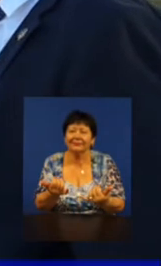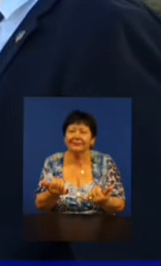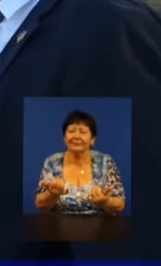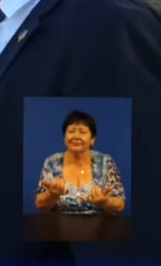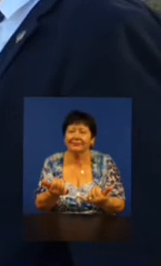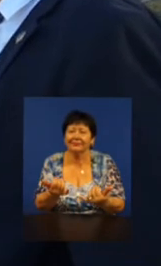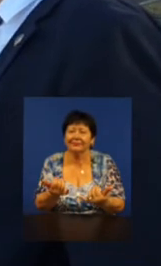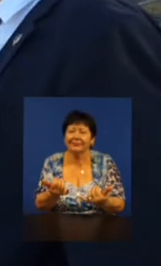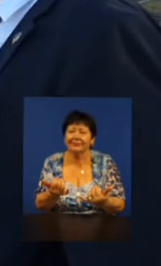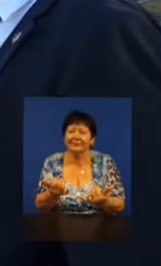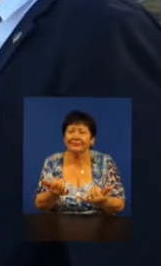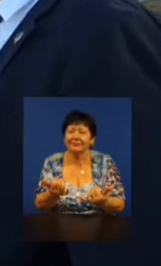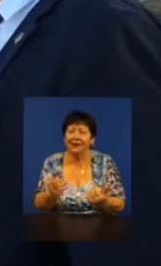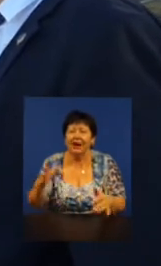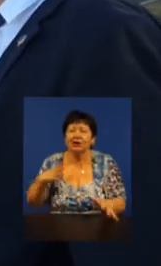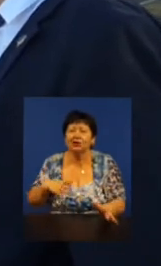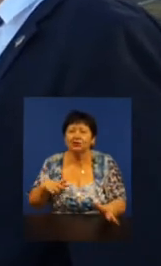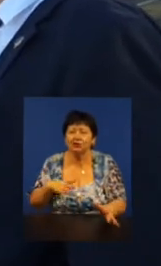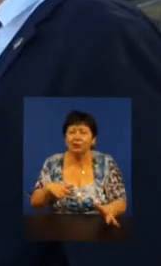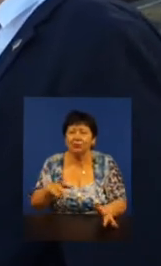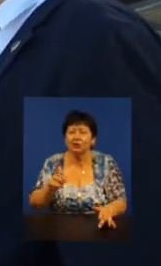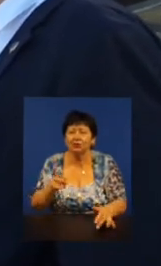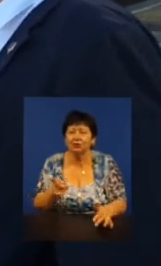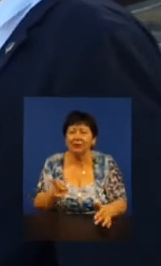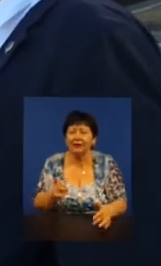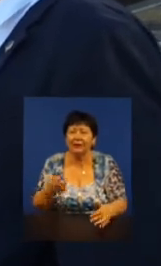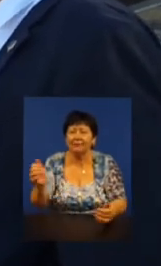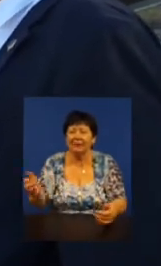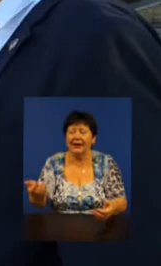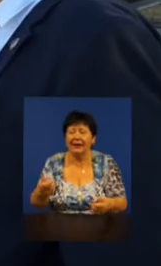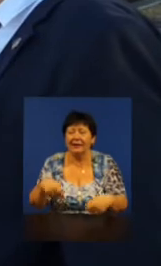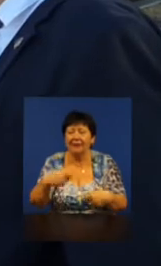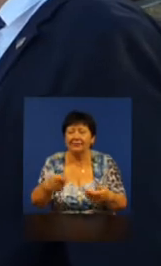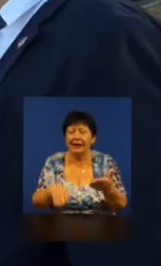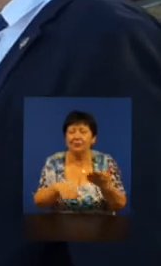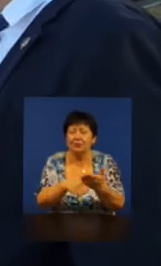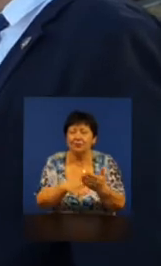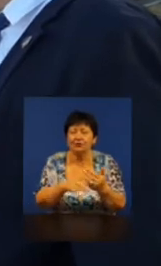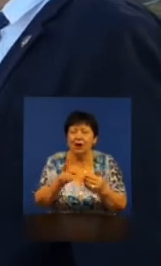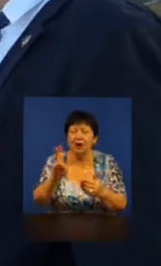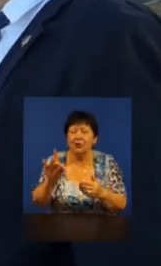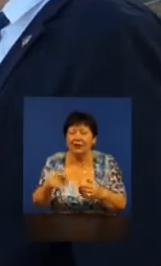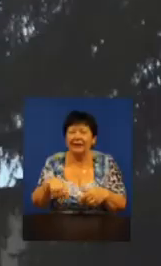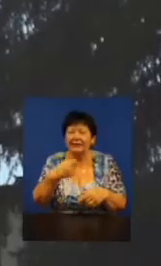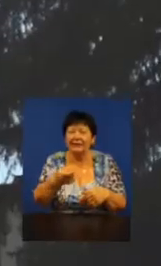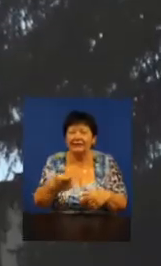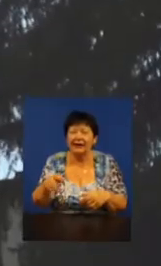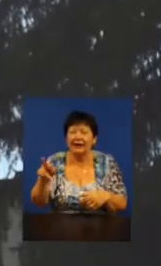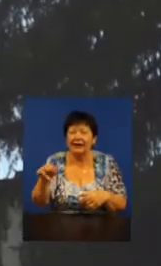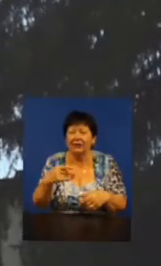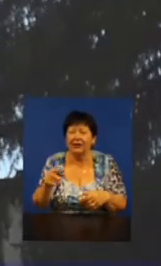государство и ждем. Щоб не дали помощь, как дали и в Камрате, как дали и в Ялувенах